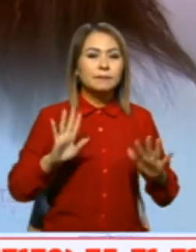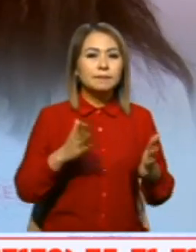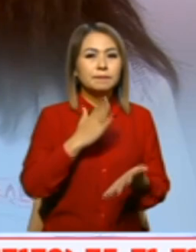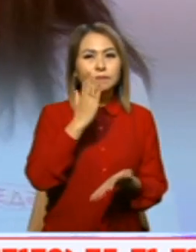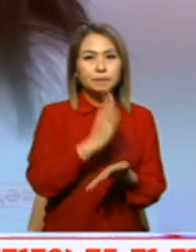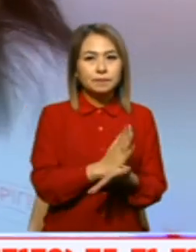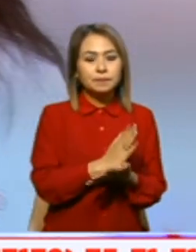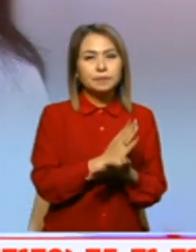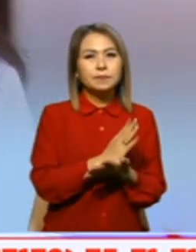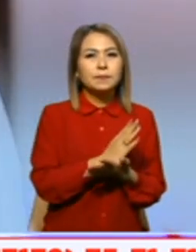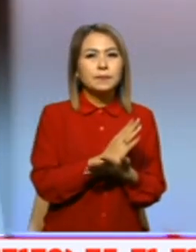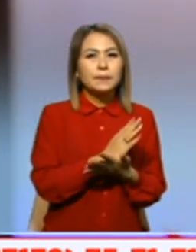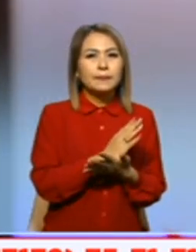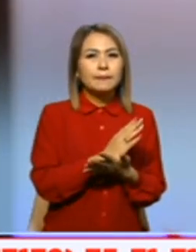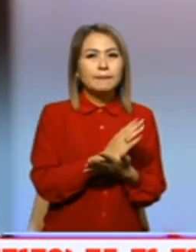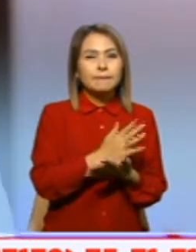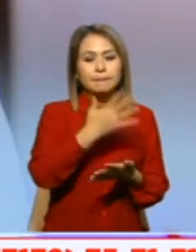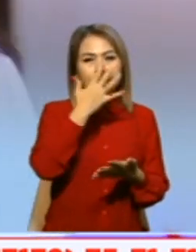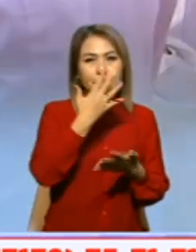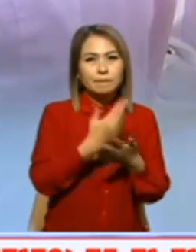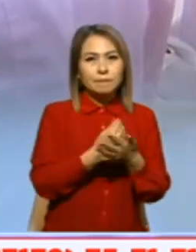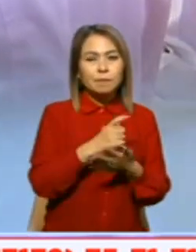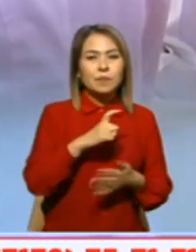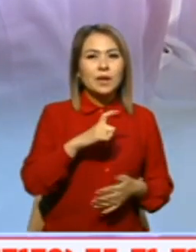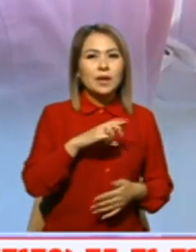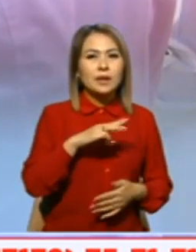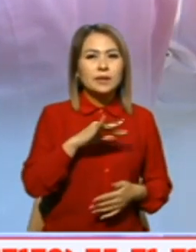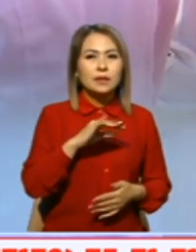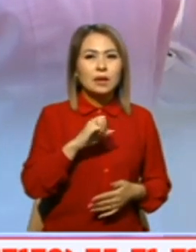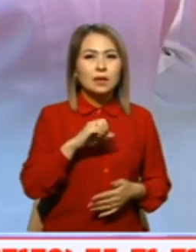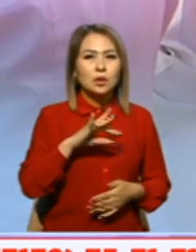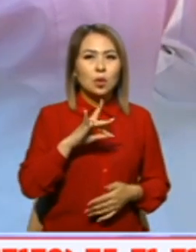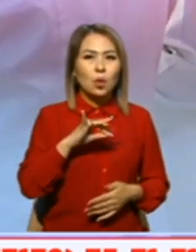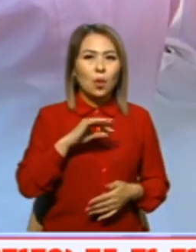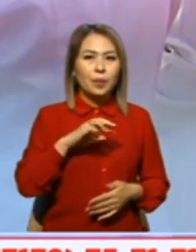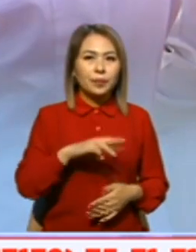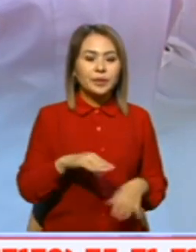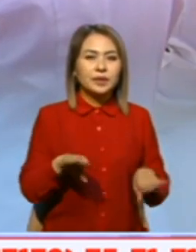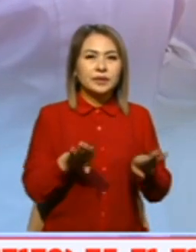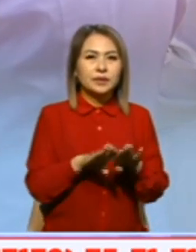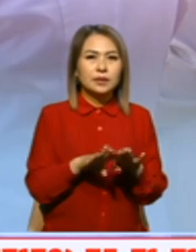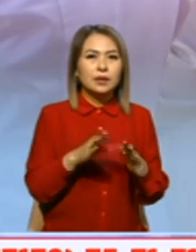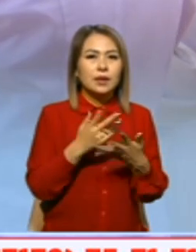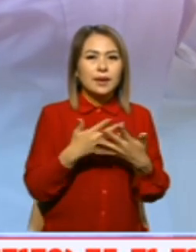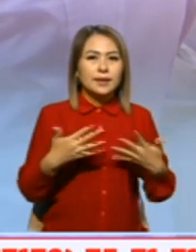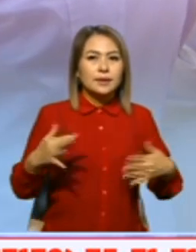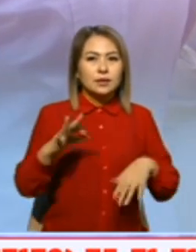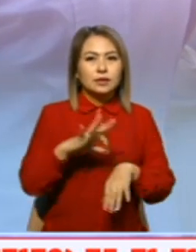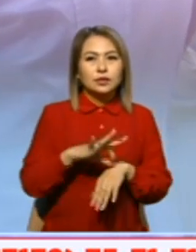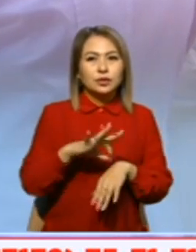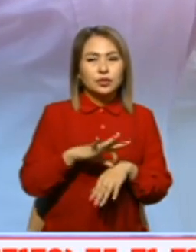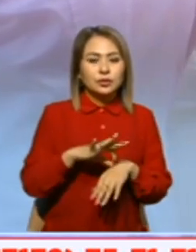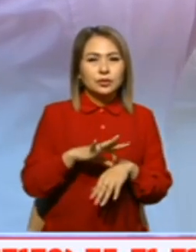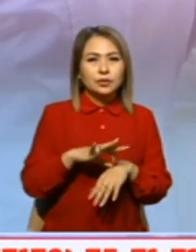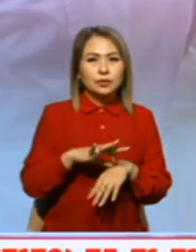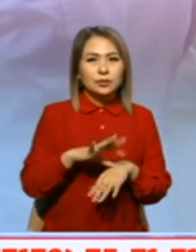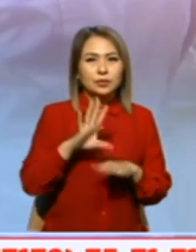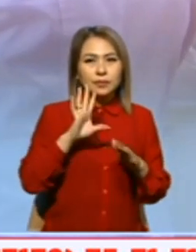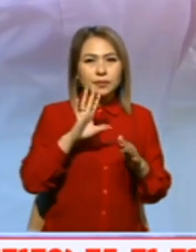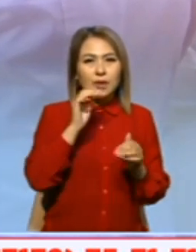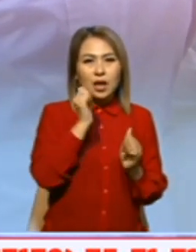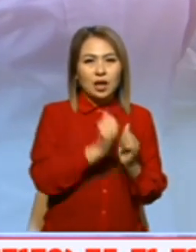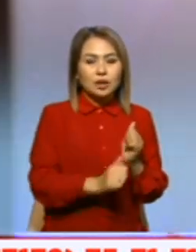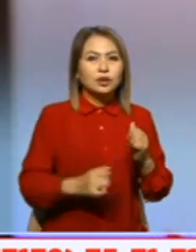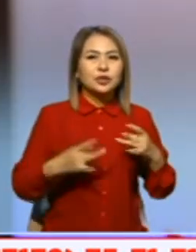болса, ондай кезде біз айтамыз, этиотропный терапия деп айтамыз, онда антиоксидантный терапия. Ол, то есть, ол әр